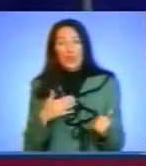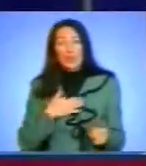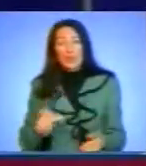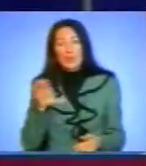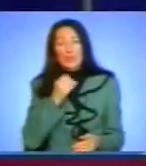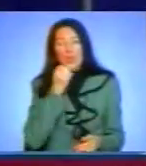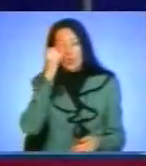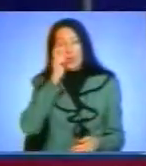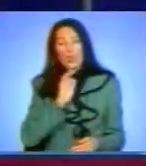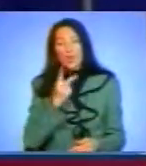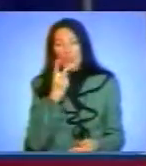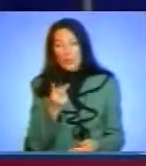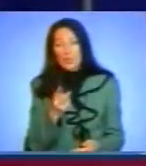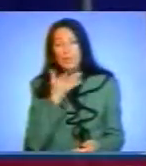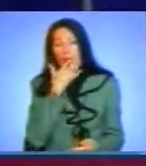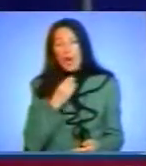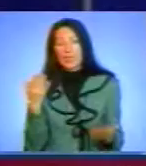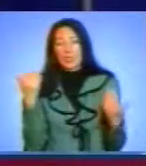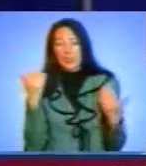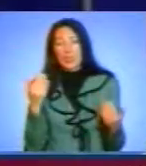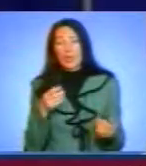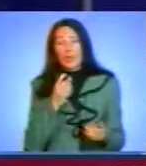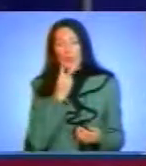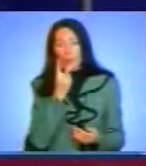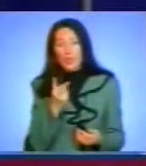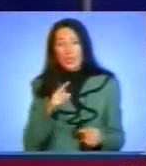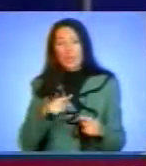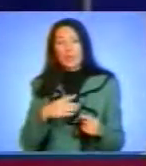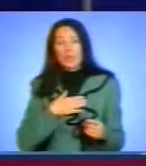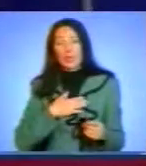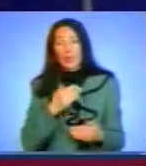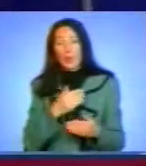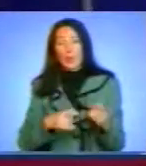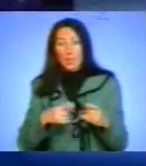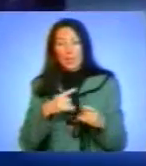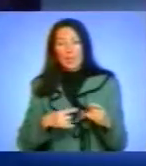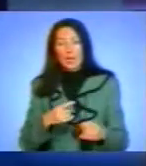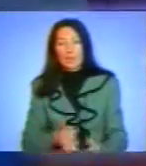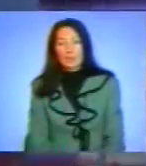все. Дякую, що дивились. Гарних вихідних і побачимось на нашому телеканалі.